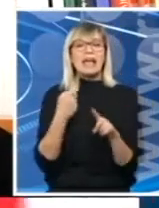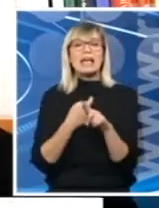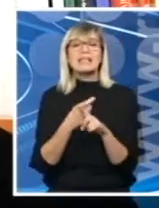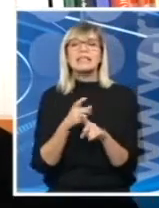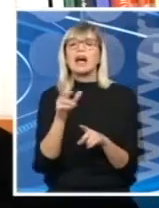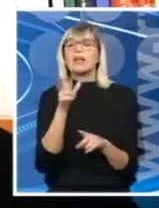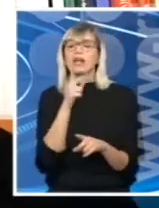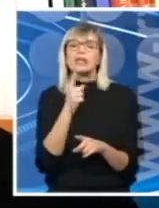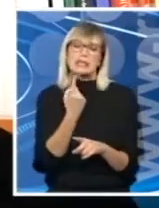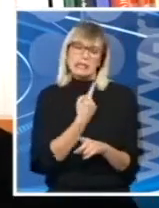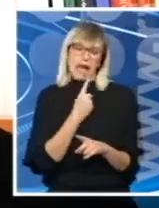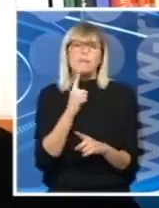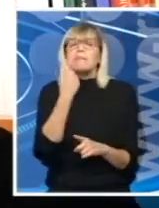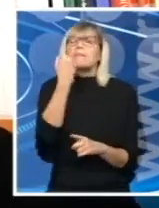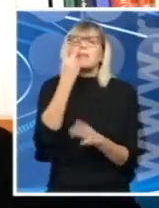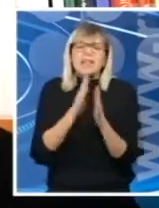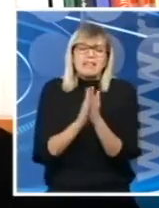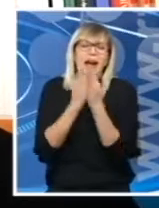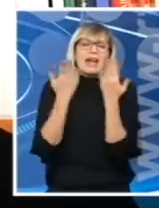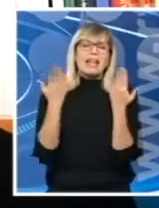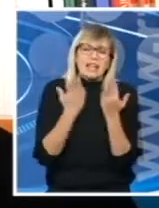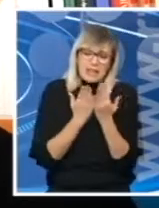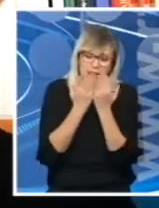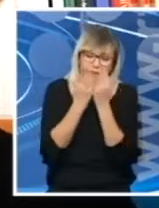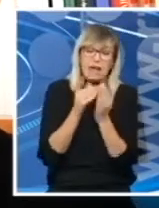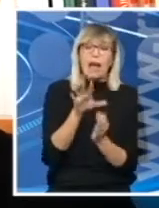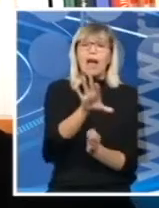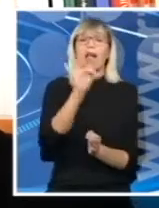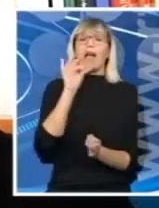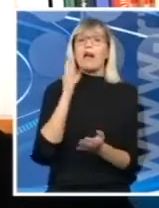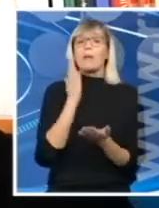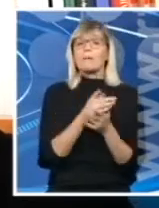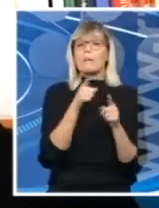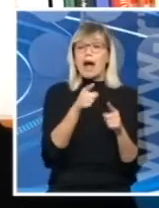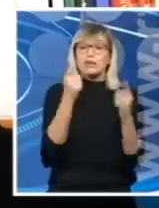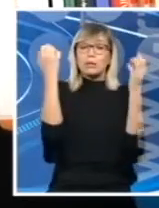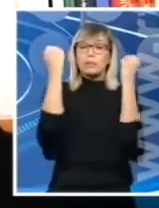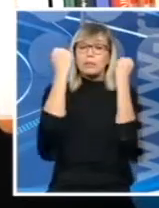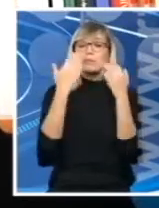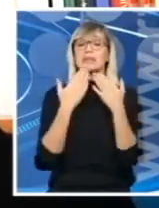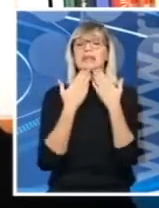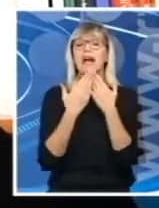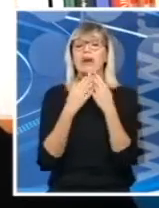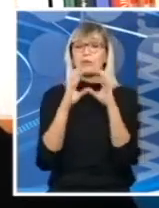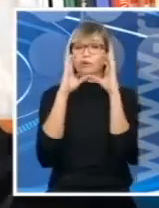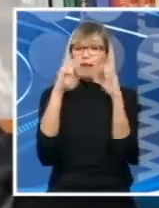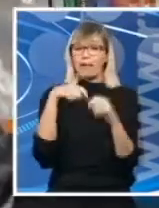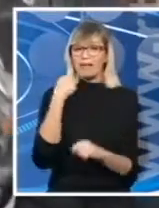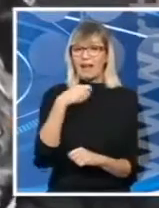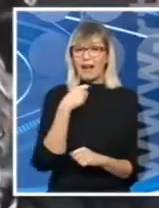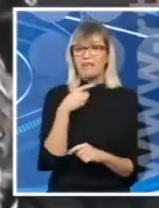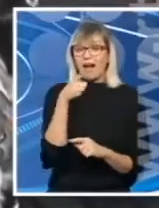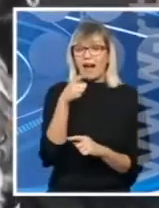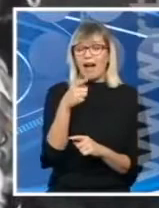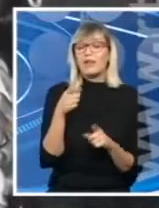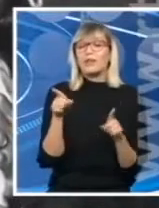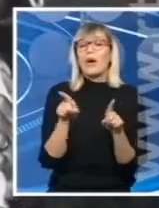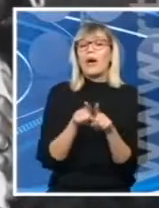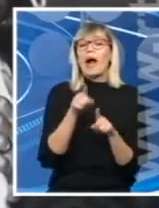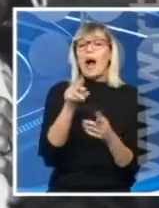kao samostalno čitanje upravo izabrala Pipi zahvaljujući ovom serijalu. I mislim da je to u duhu Astrid Lindgren koja je